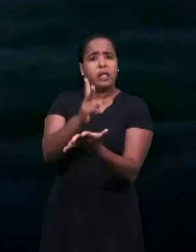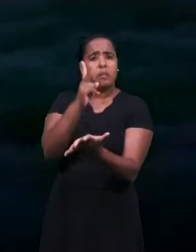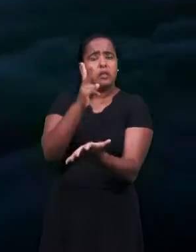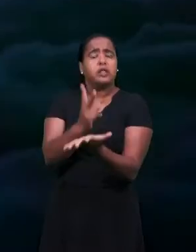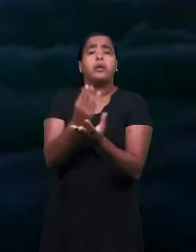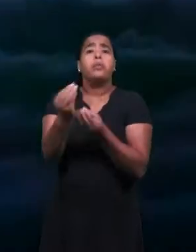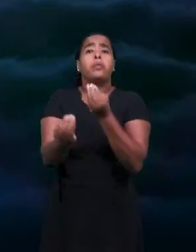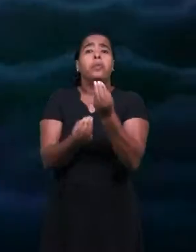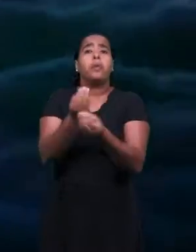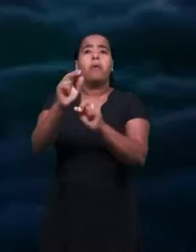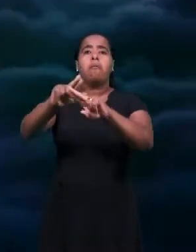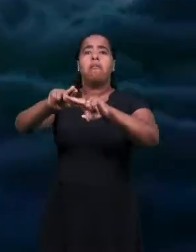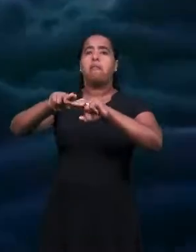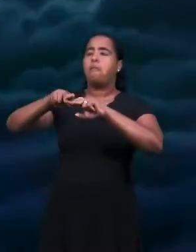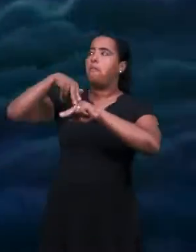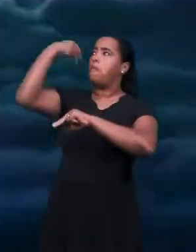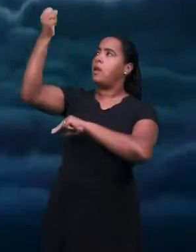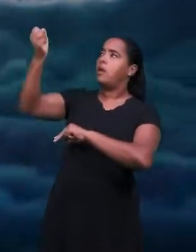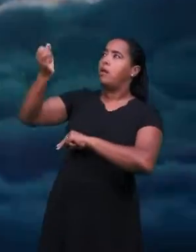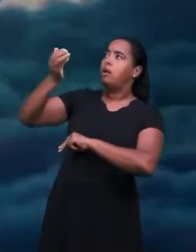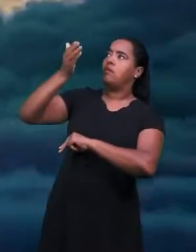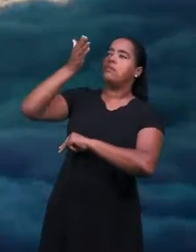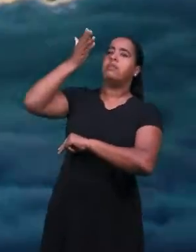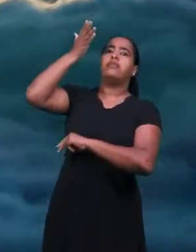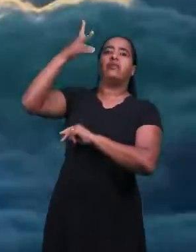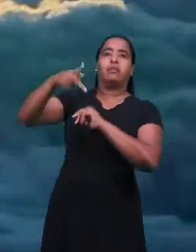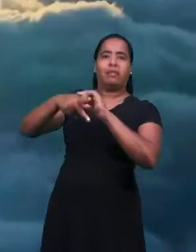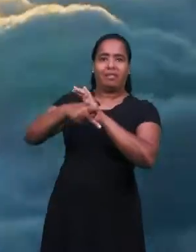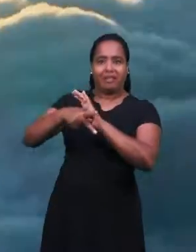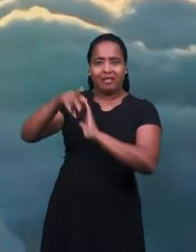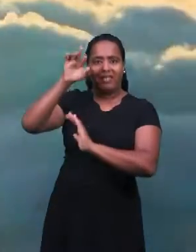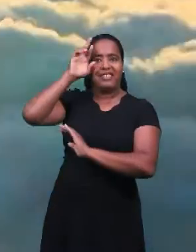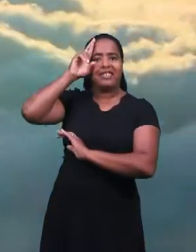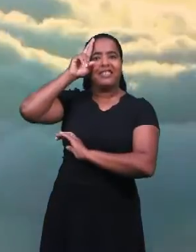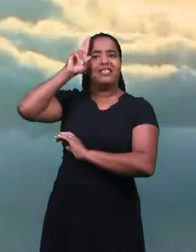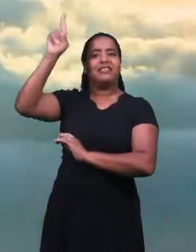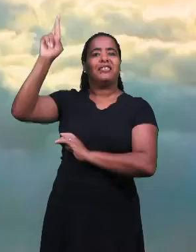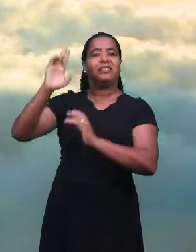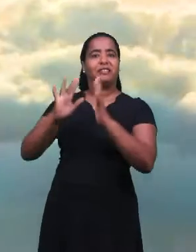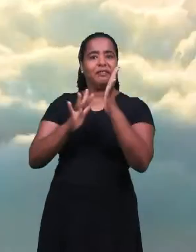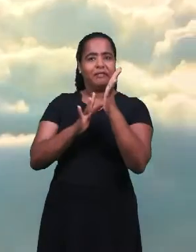До того момента, когда он вернется.